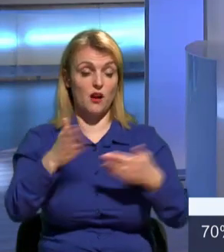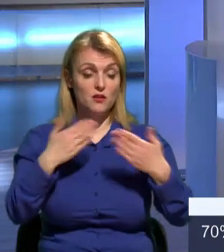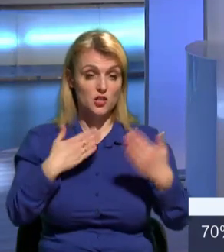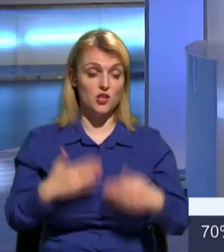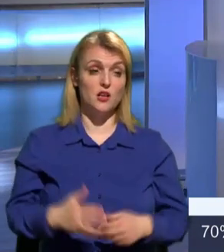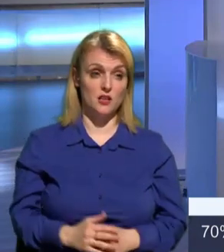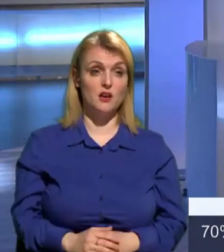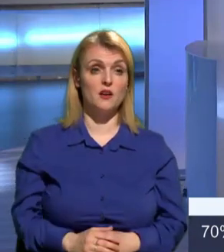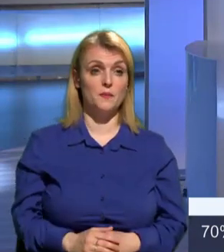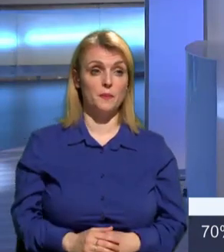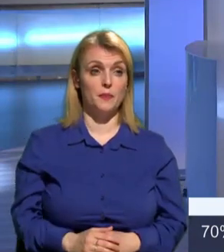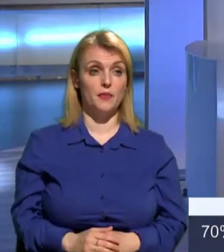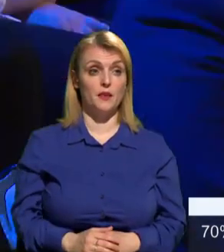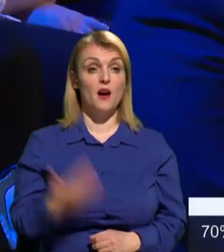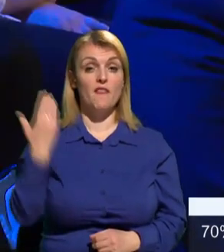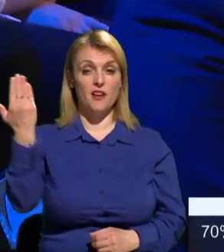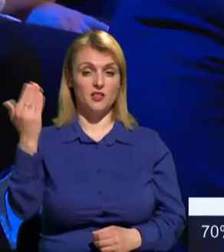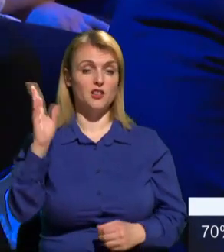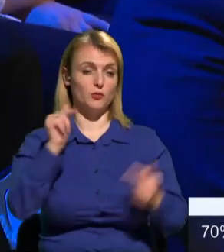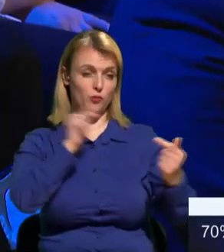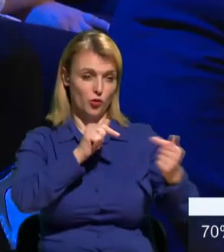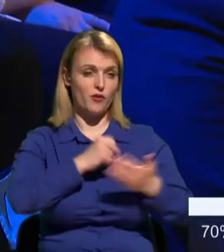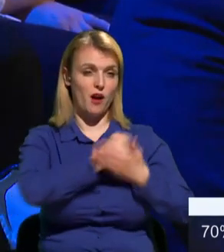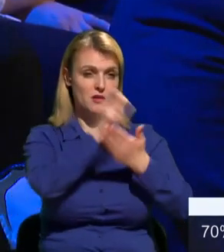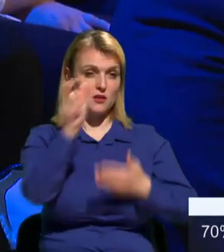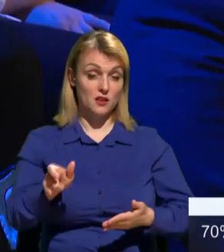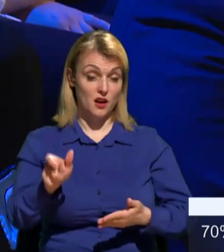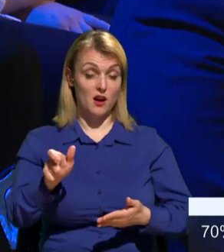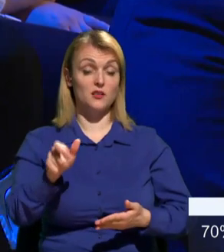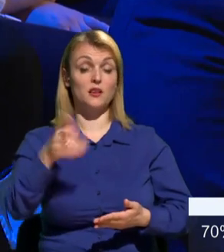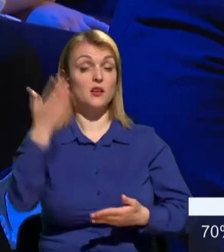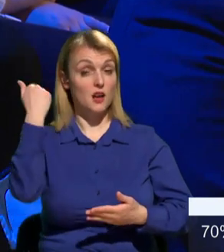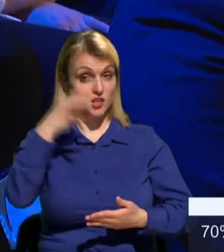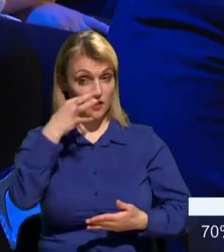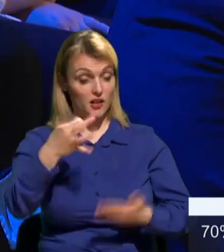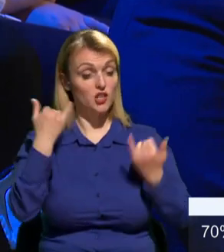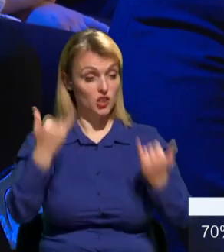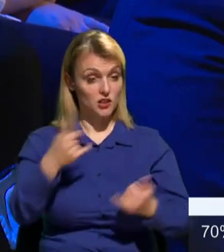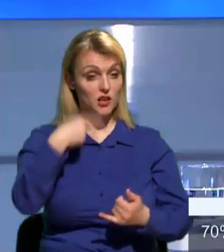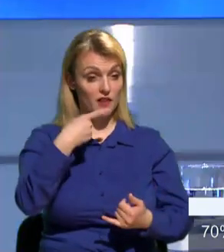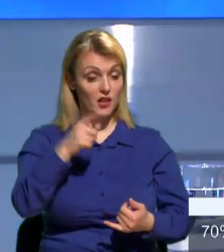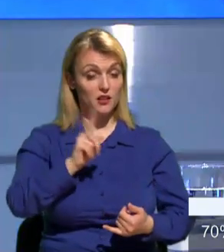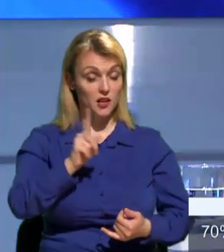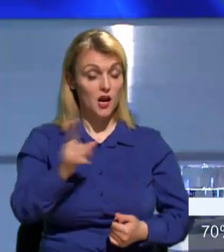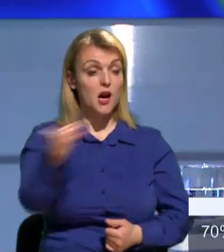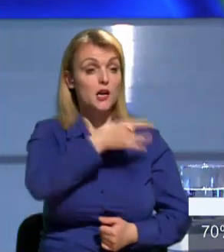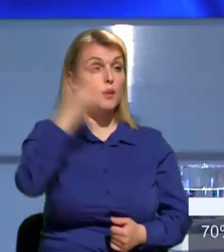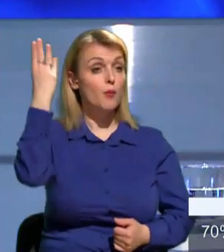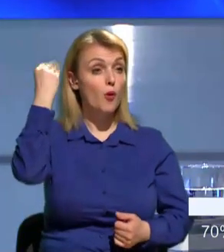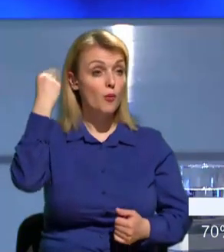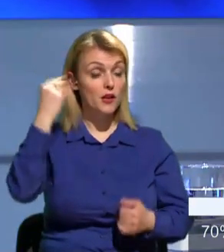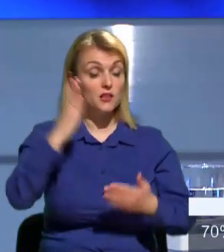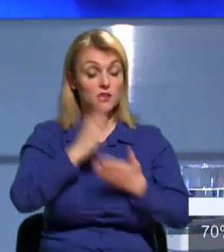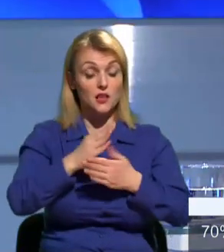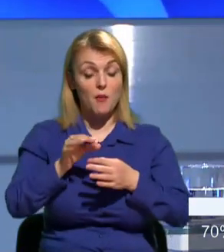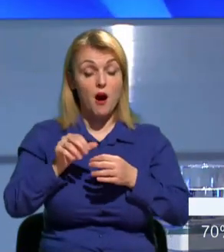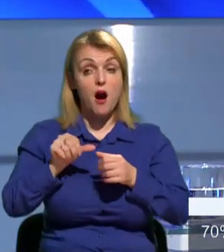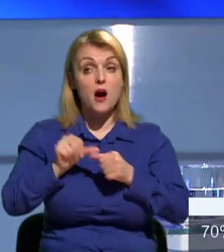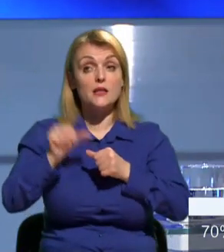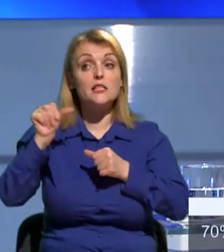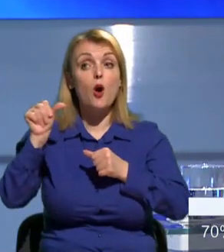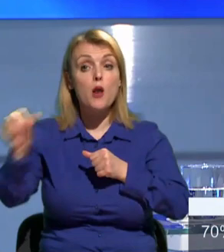că contracandidații dumneavoastră au declarat că Republica Moldova se află în izolare